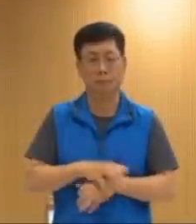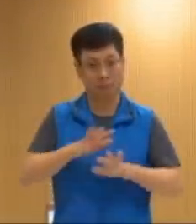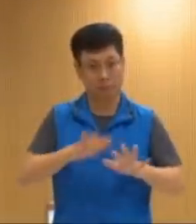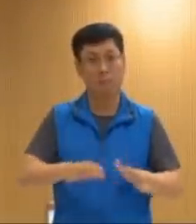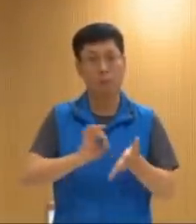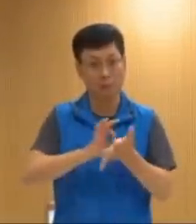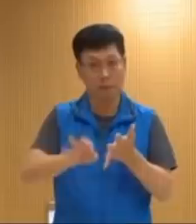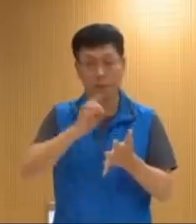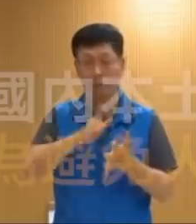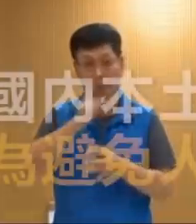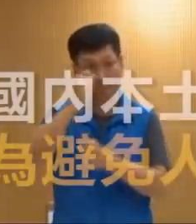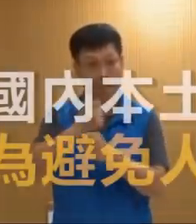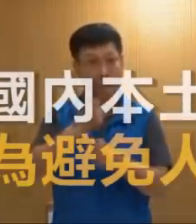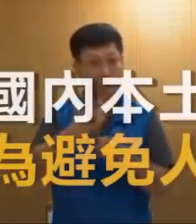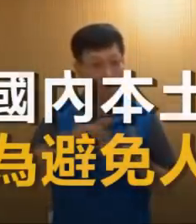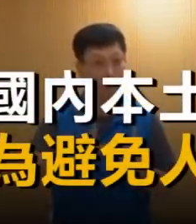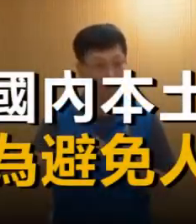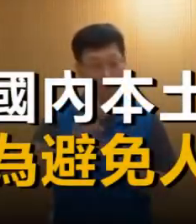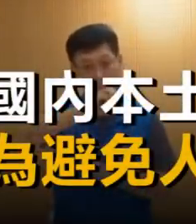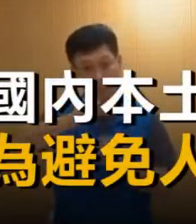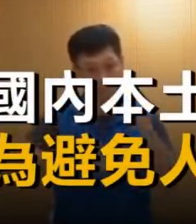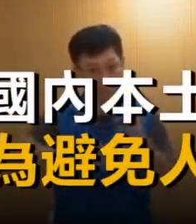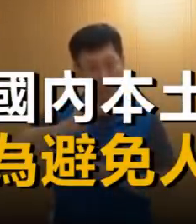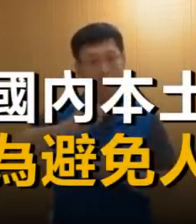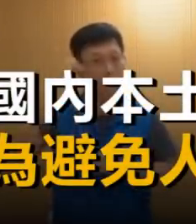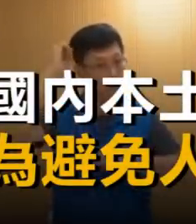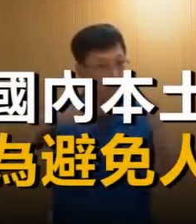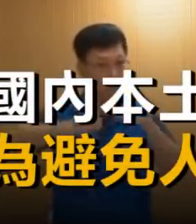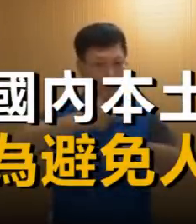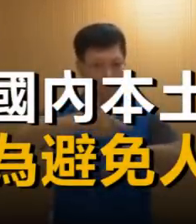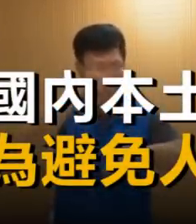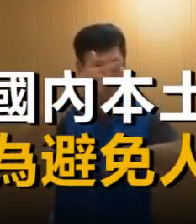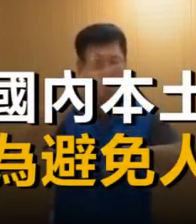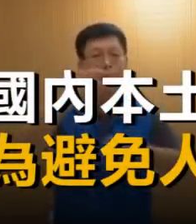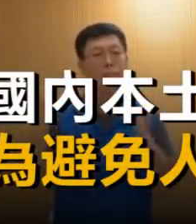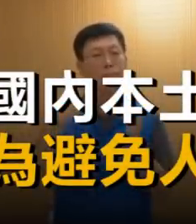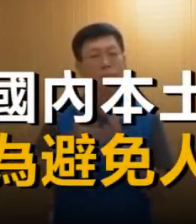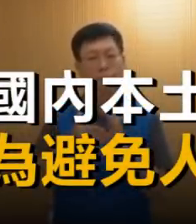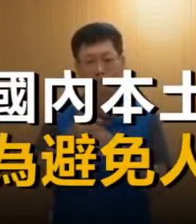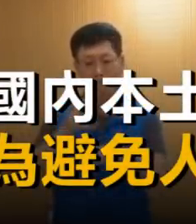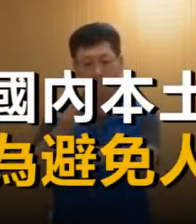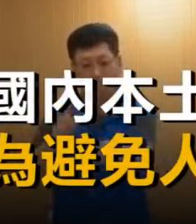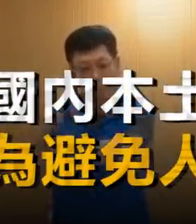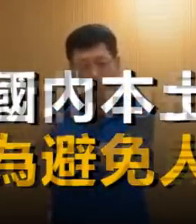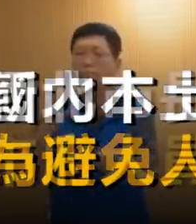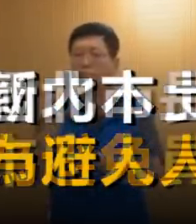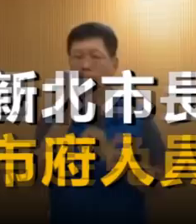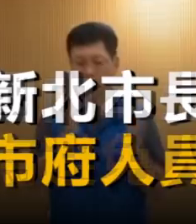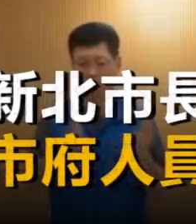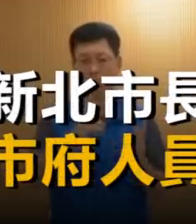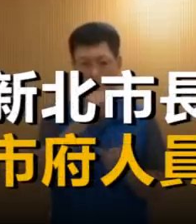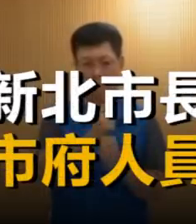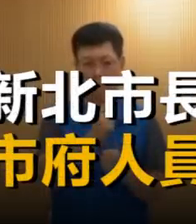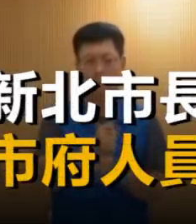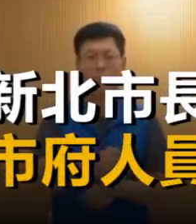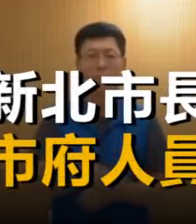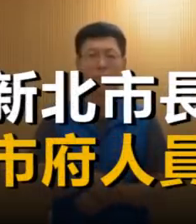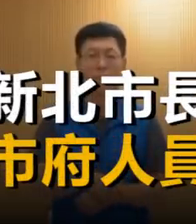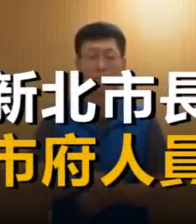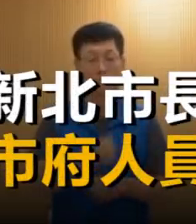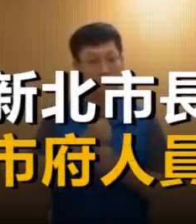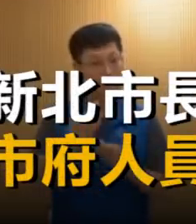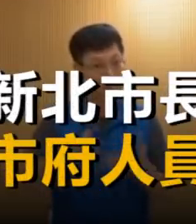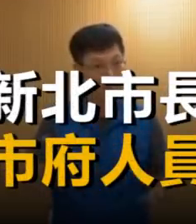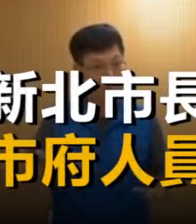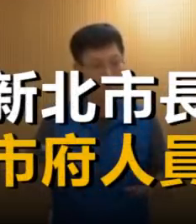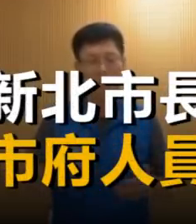弹性上下班，我们从早上7点到10点可以弹性上班，下班